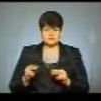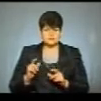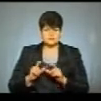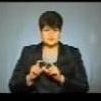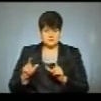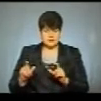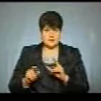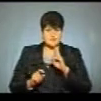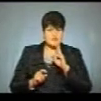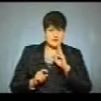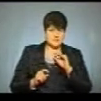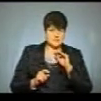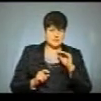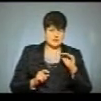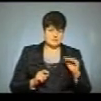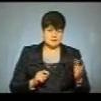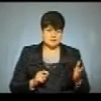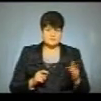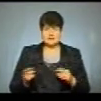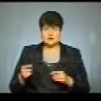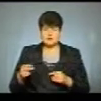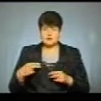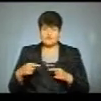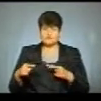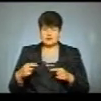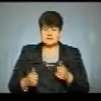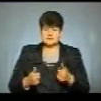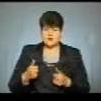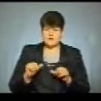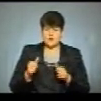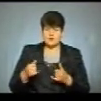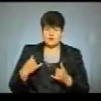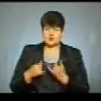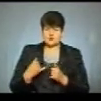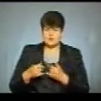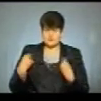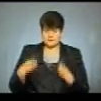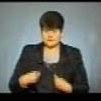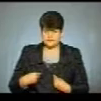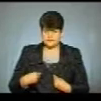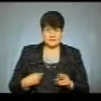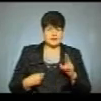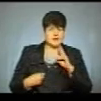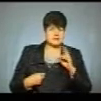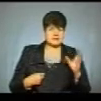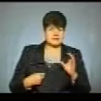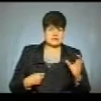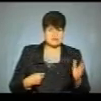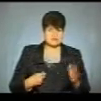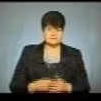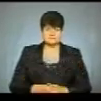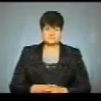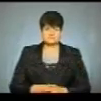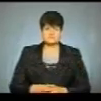та Кременець-Академія. Тернопільські футболісти змагаються у формі жовтого кольору, Кременець – у синій.